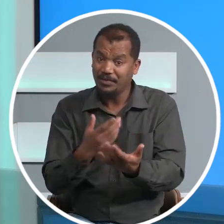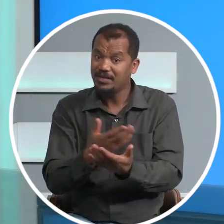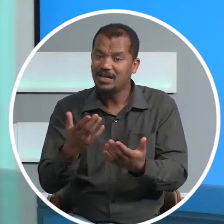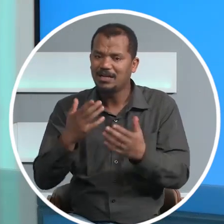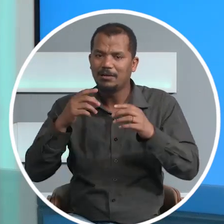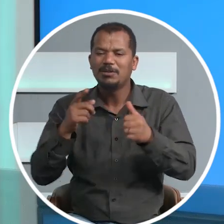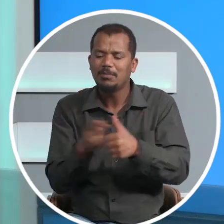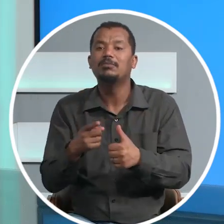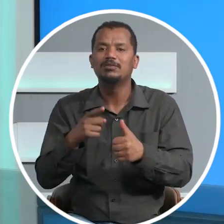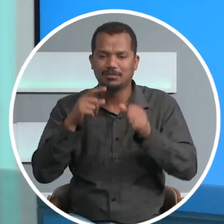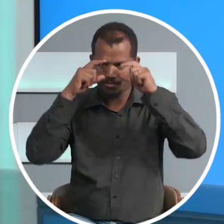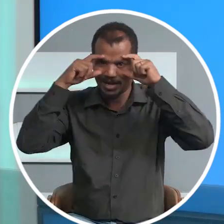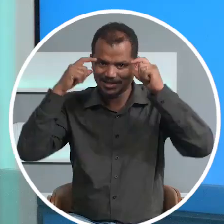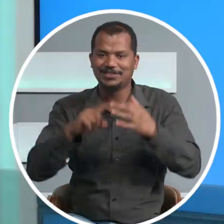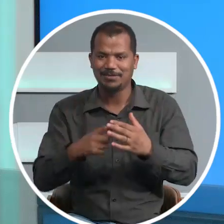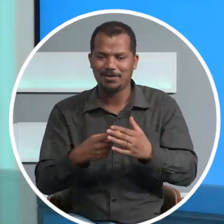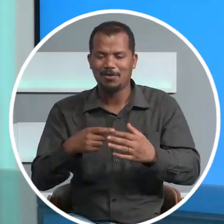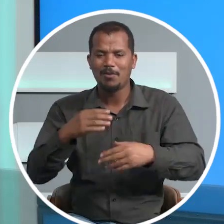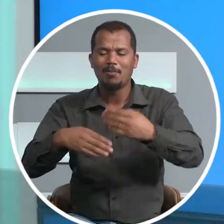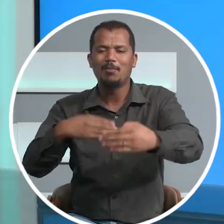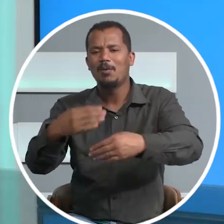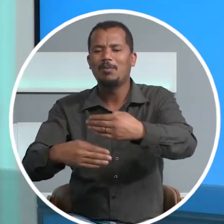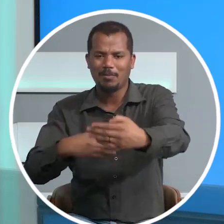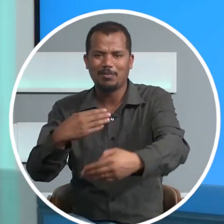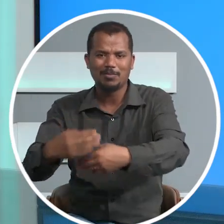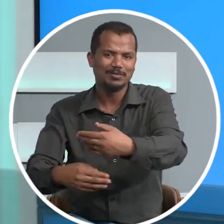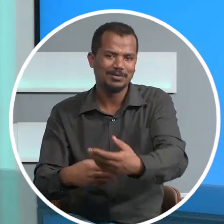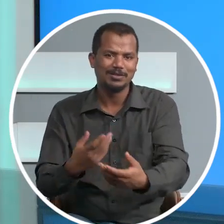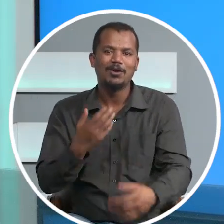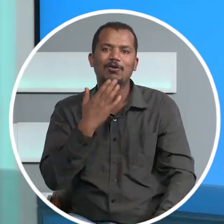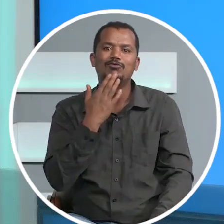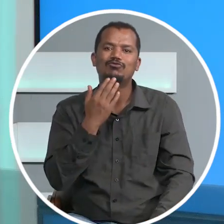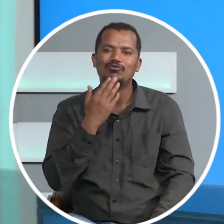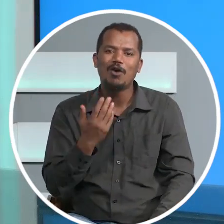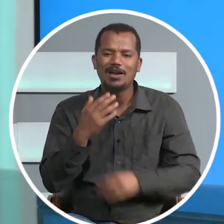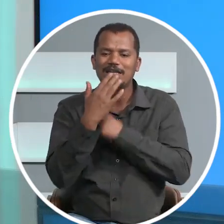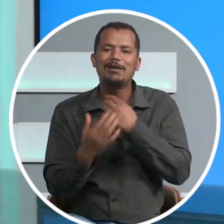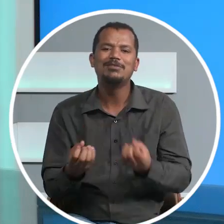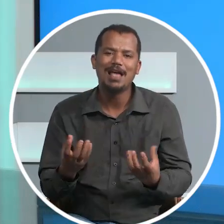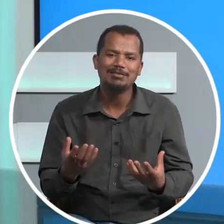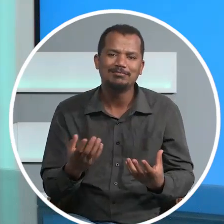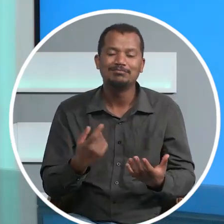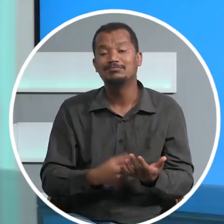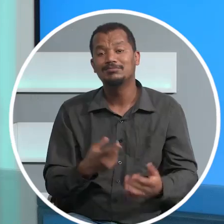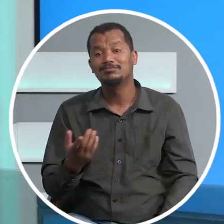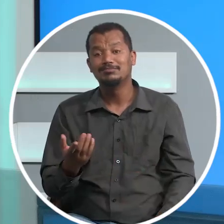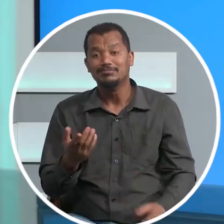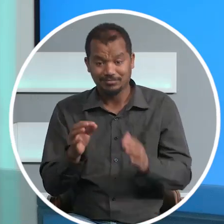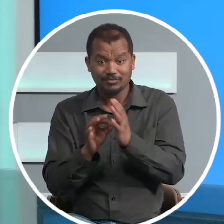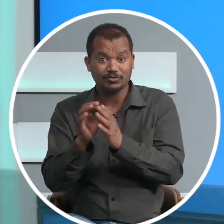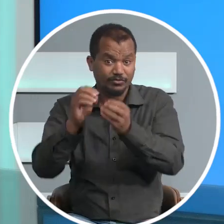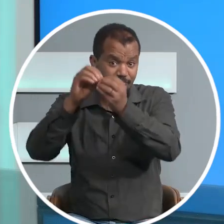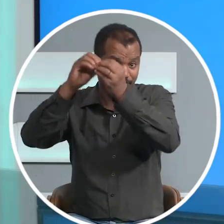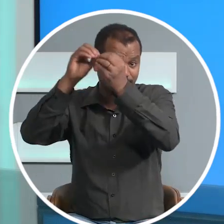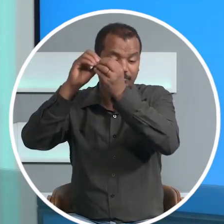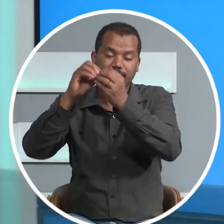እነዚህ ነገር ማለፋይ በመነጽር ይጀምራል። አሁን ወደ ውስጥ ያለውን እሱን አዘርዘርም አንጨርዘ ስኳሩ ደብዛቱ እነሱ ሞተሩ እንትን